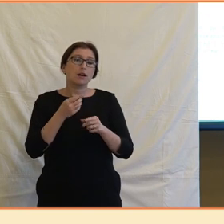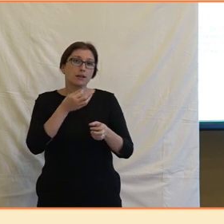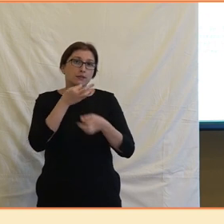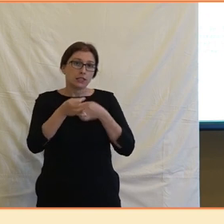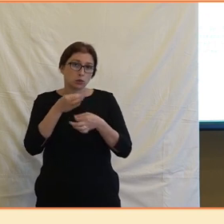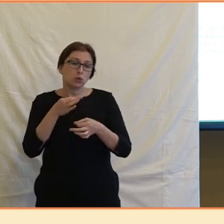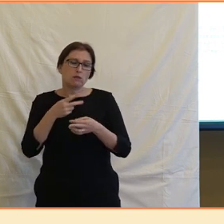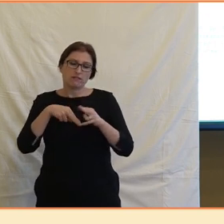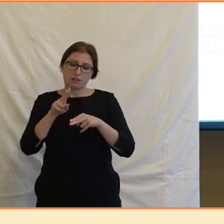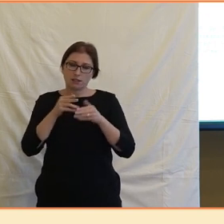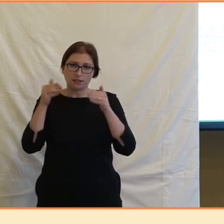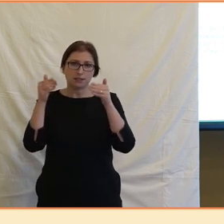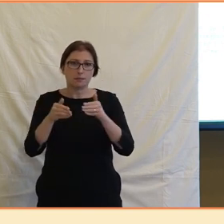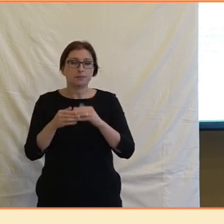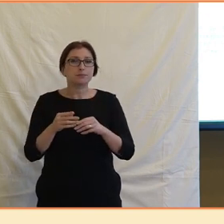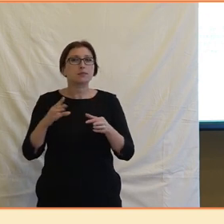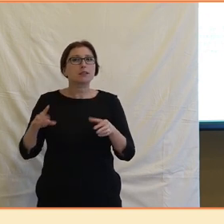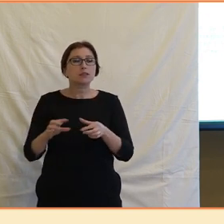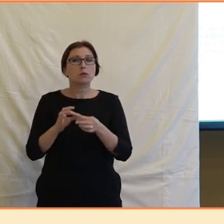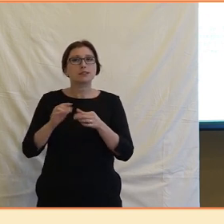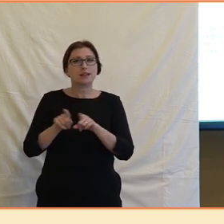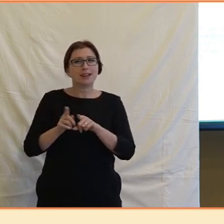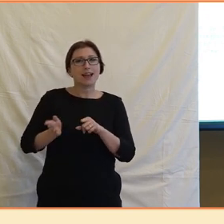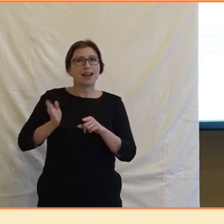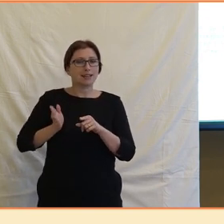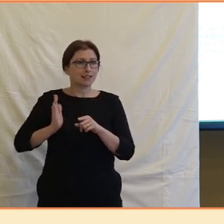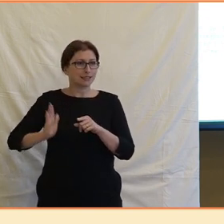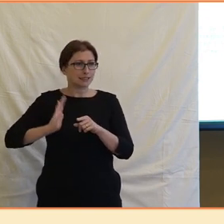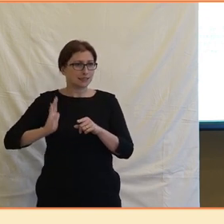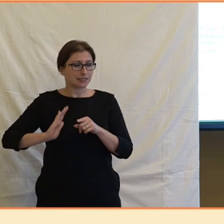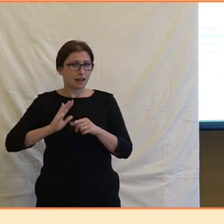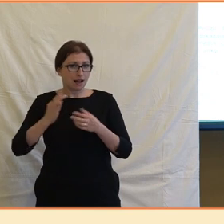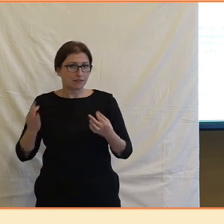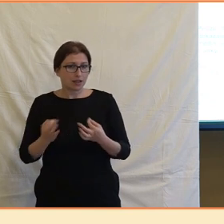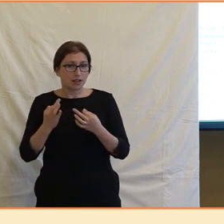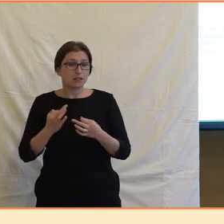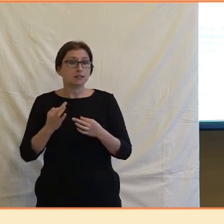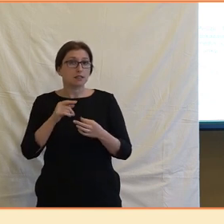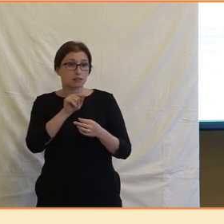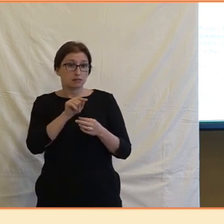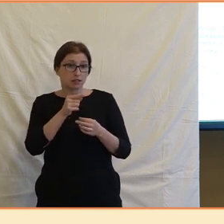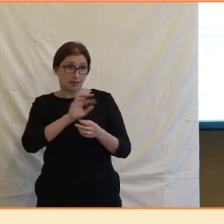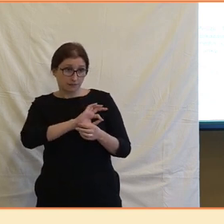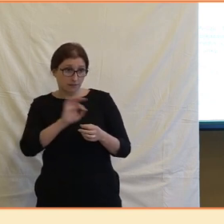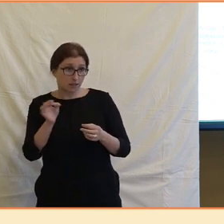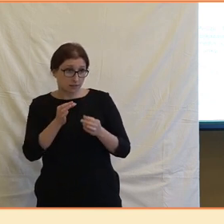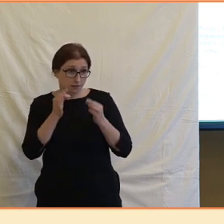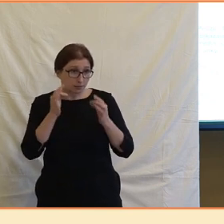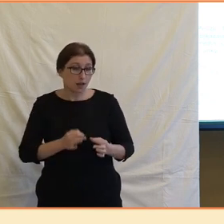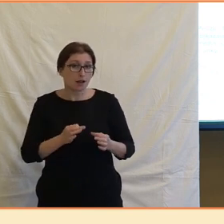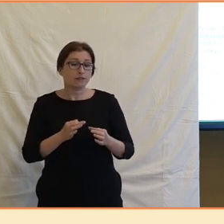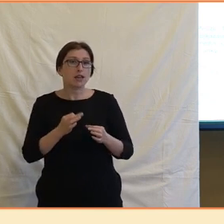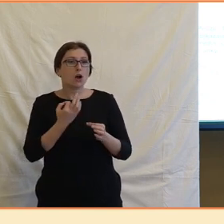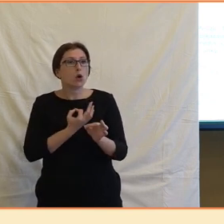výzkumu. Etickými otázkami, kterými se musíme zabývat v souvislosti s personalizací a s doporučováním